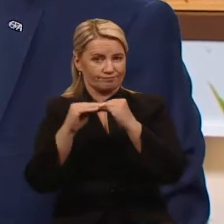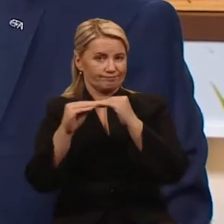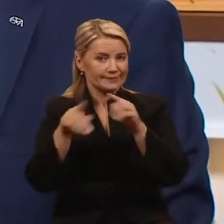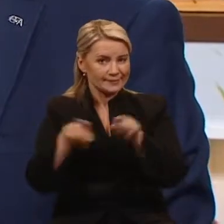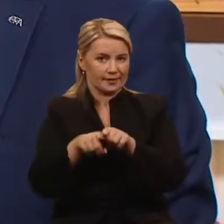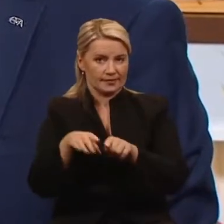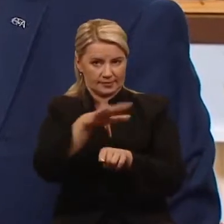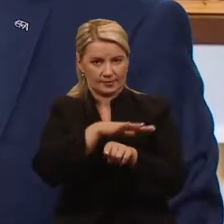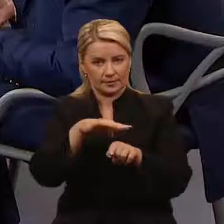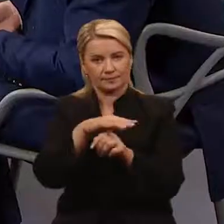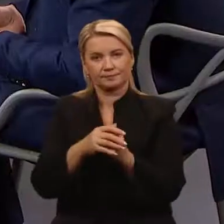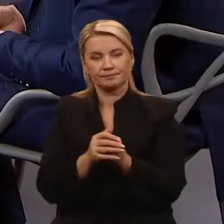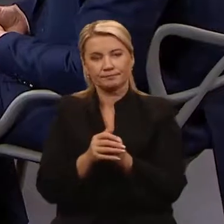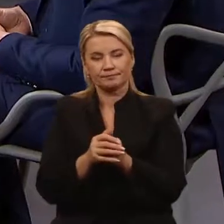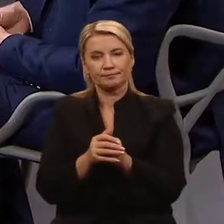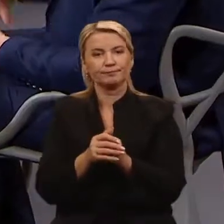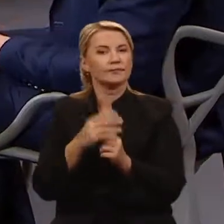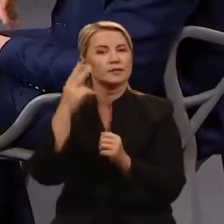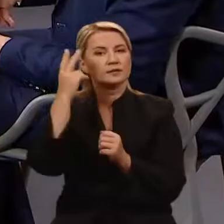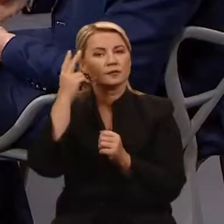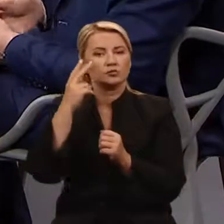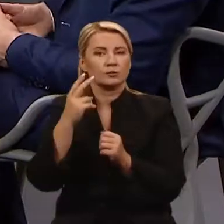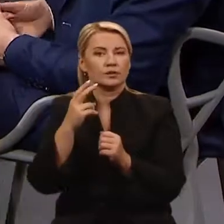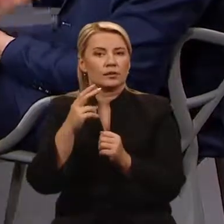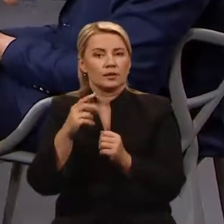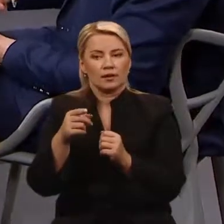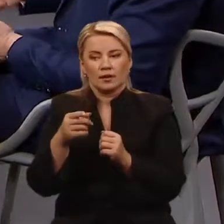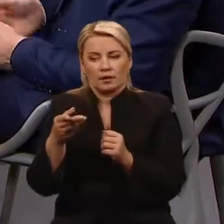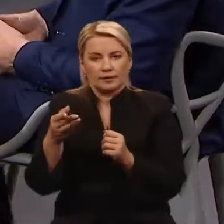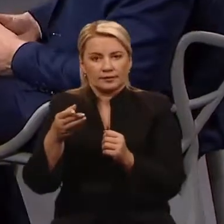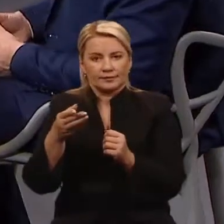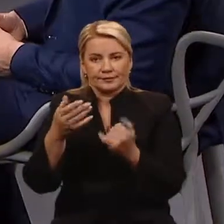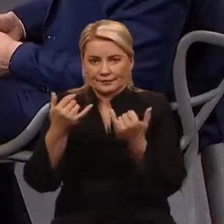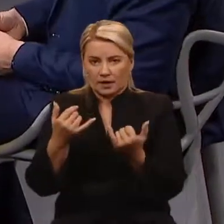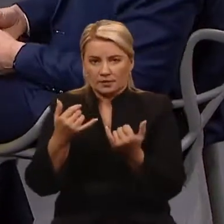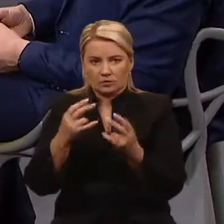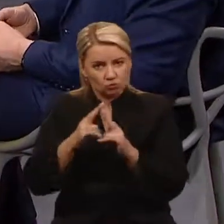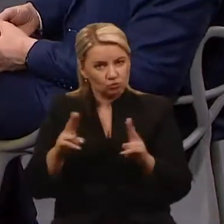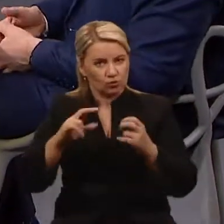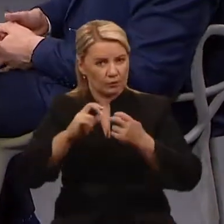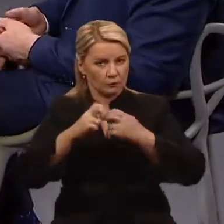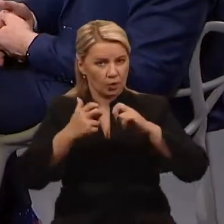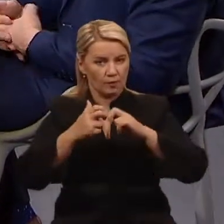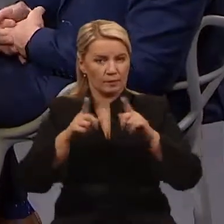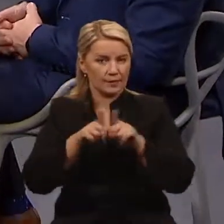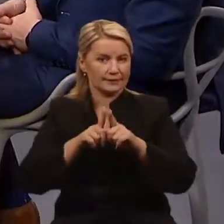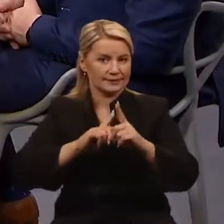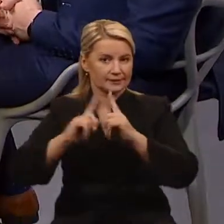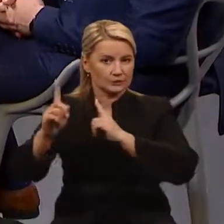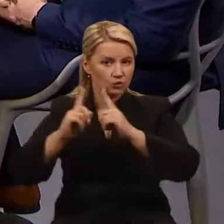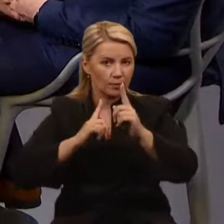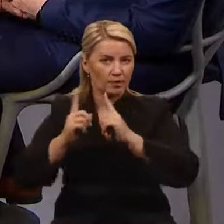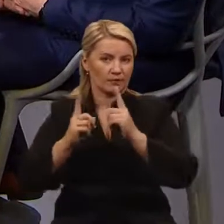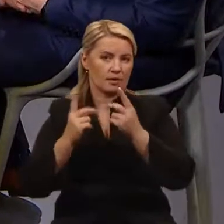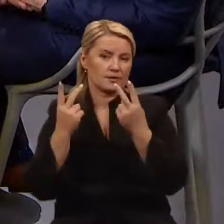tak dále. Někdy může být problém i cestování, byť jako ta situace se výrazně změnila a zlepšila, co se týče cen.